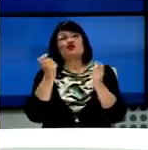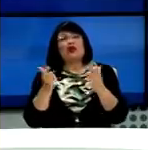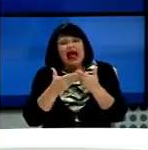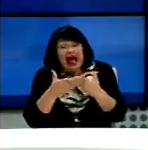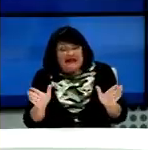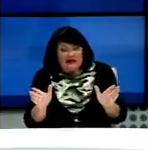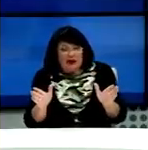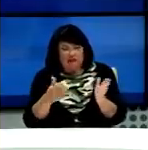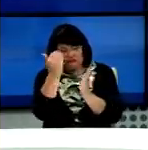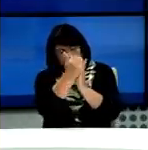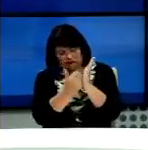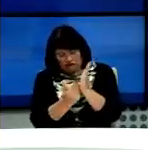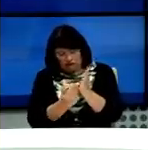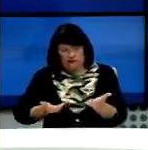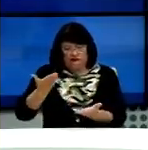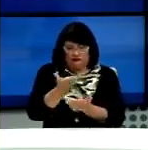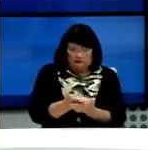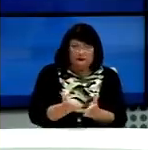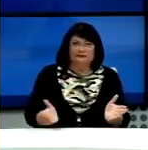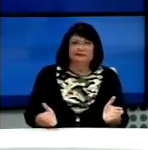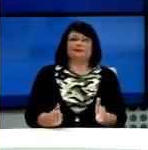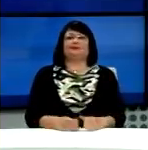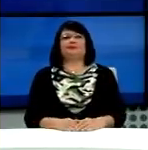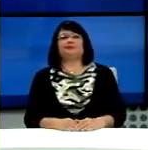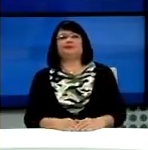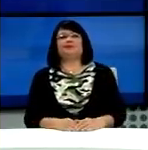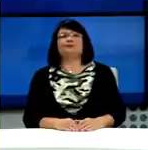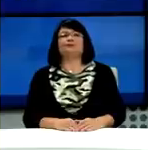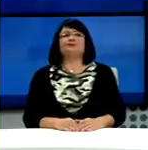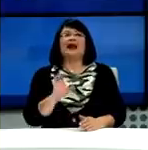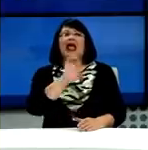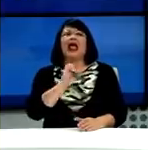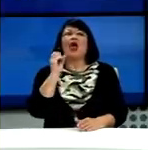Αναφέρεται σε κάποιο σημείο της παρέμβασης του ΕΟΔΗ,